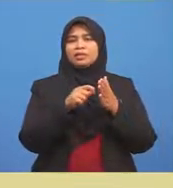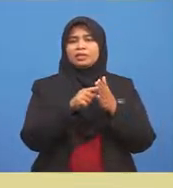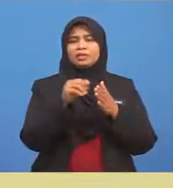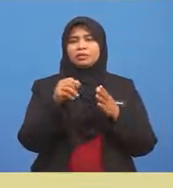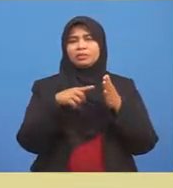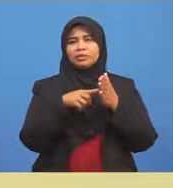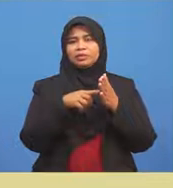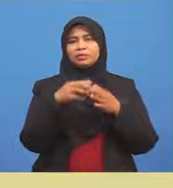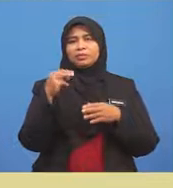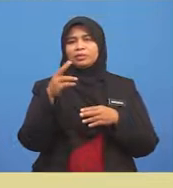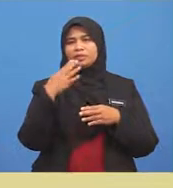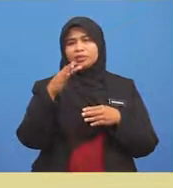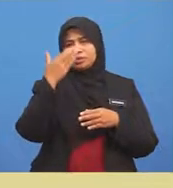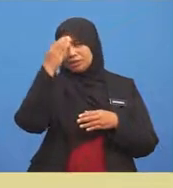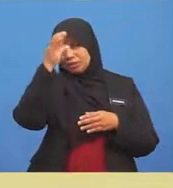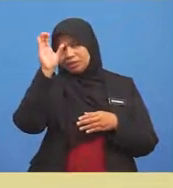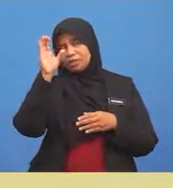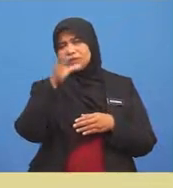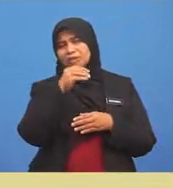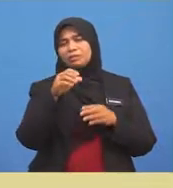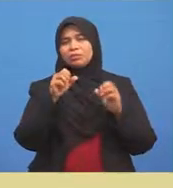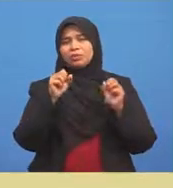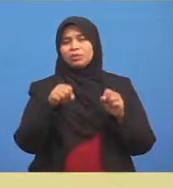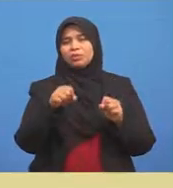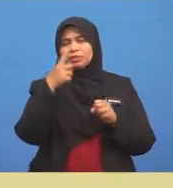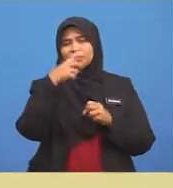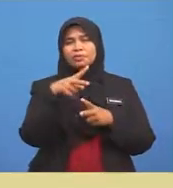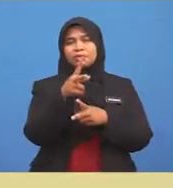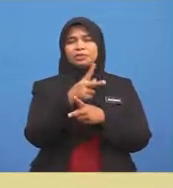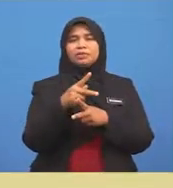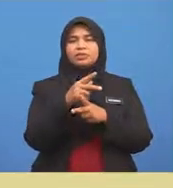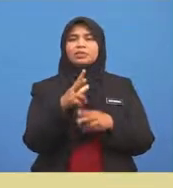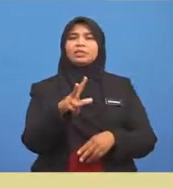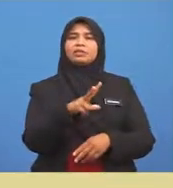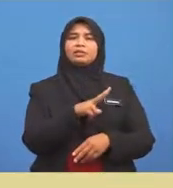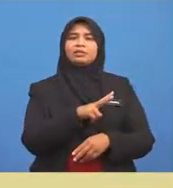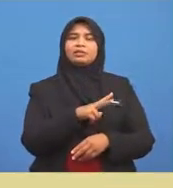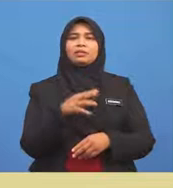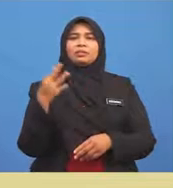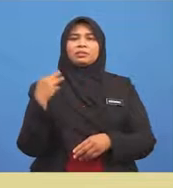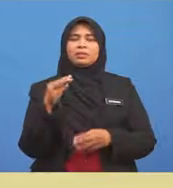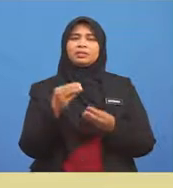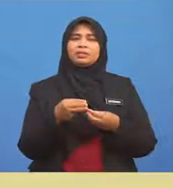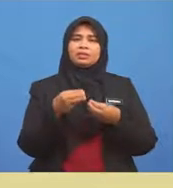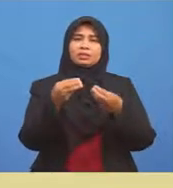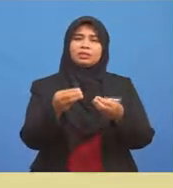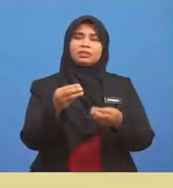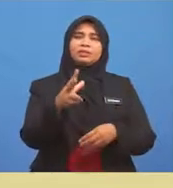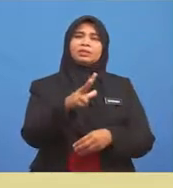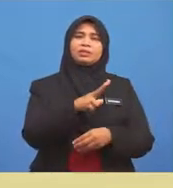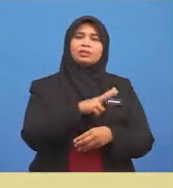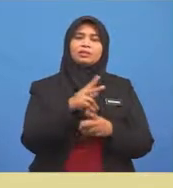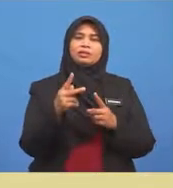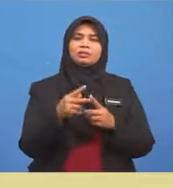menunjukkan mereka telah cerdik dan berkebolehan menjaga hartanya, maka serahkanlah hartanya